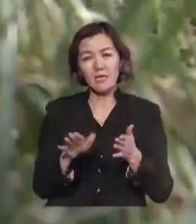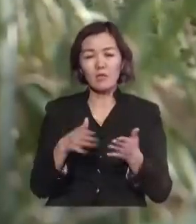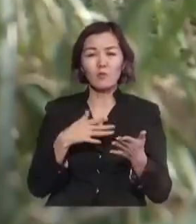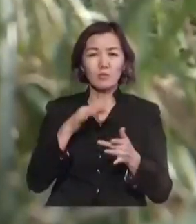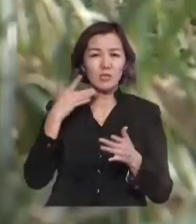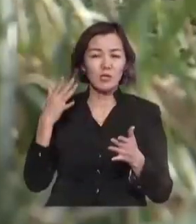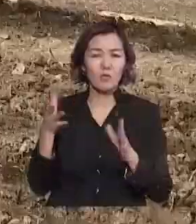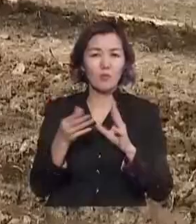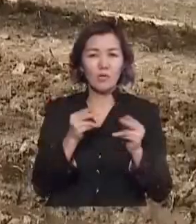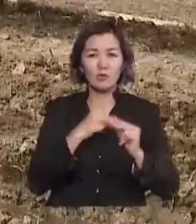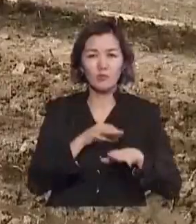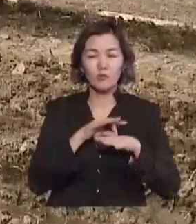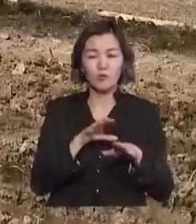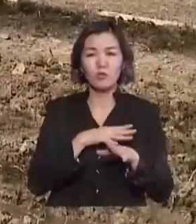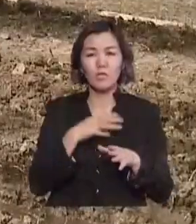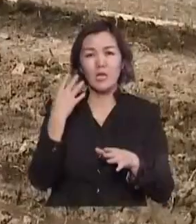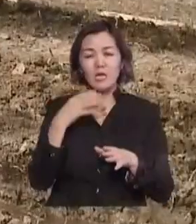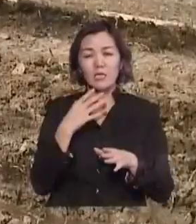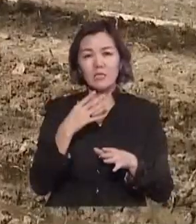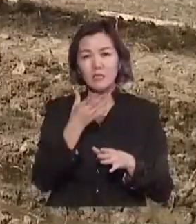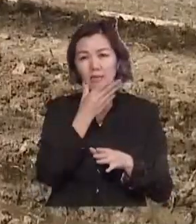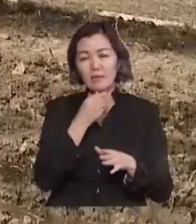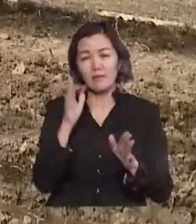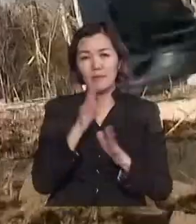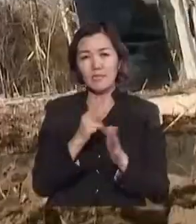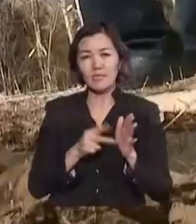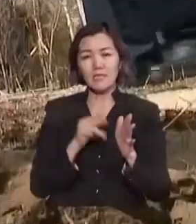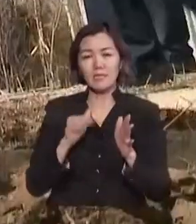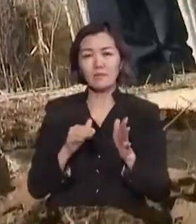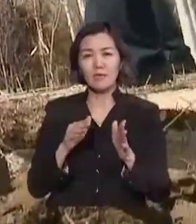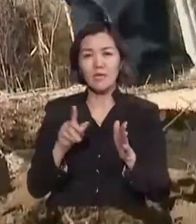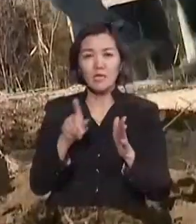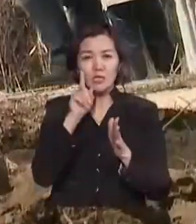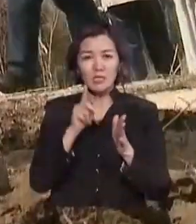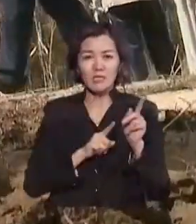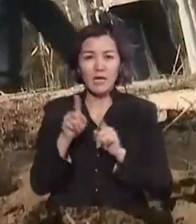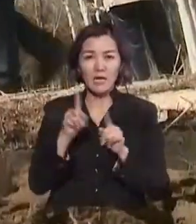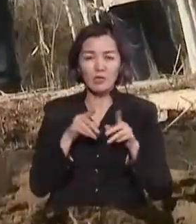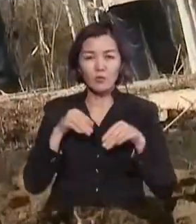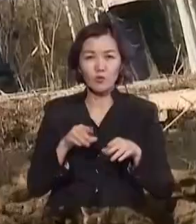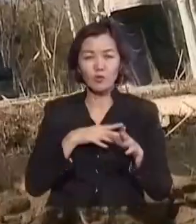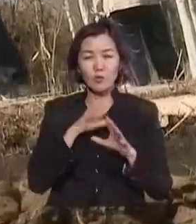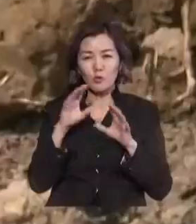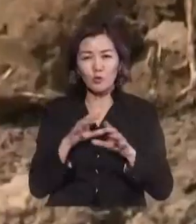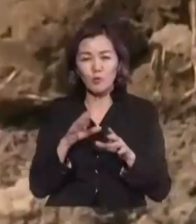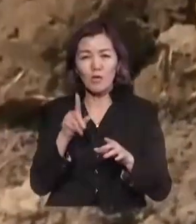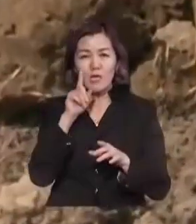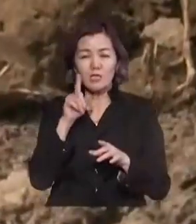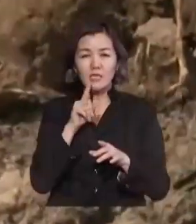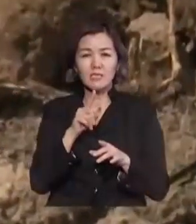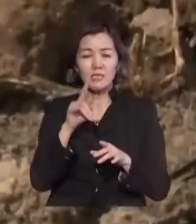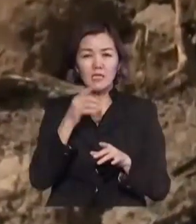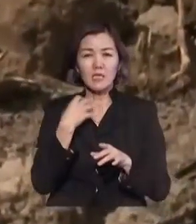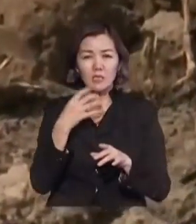жұмыстары жүргізілді. Қызылорда аумағына сыр табиғатына төзімді 8000 талшыбықтары отырғызылып жатыр. Оны күтіп баптау Жасыл Қызылорда